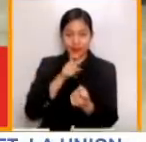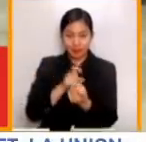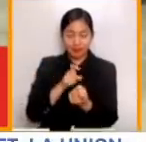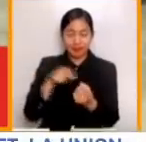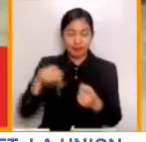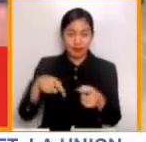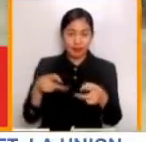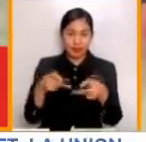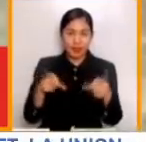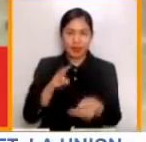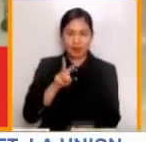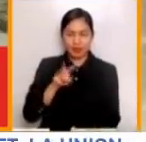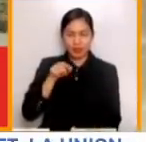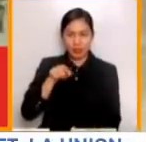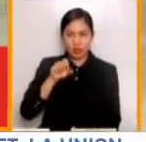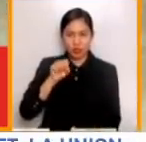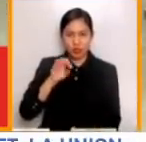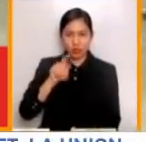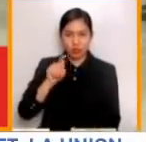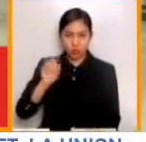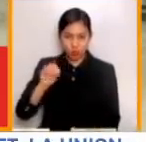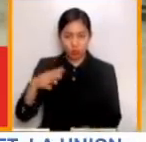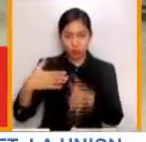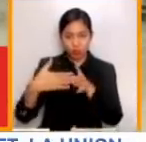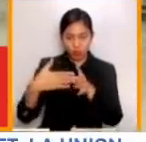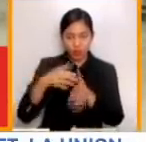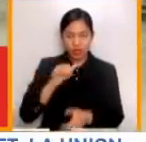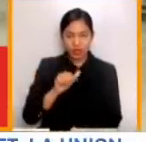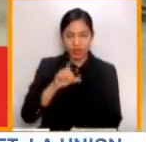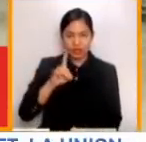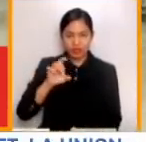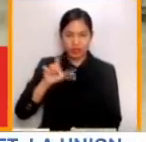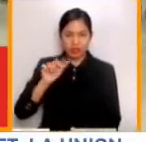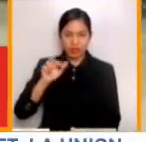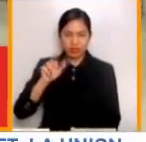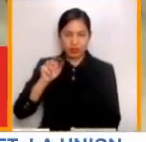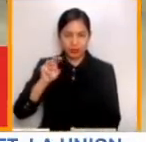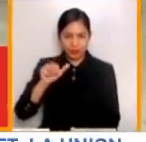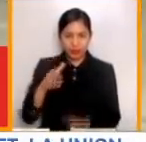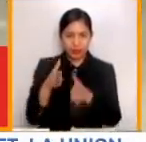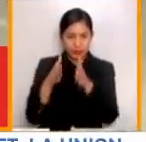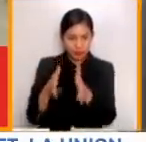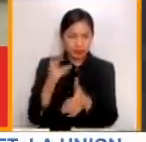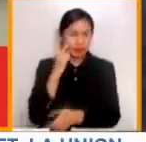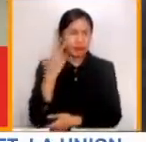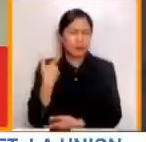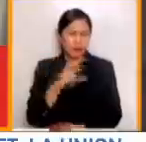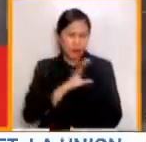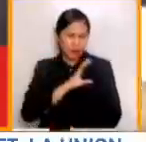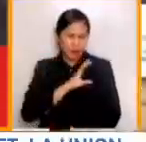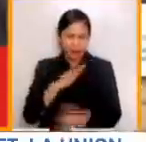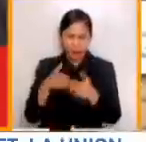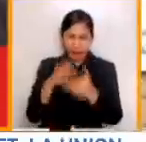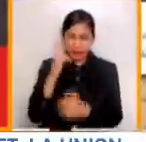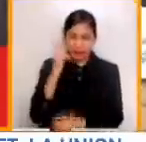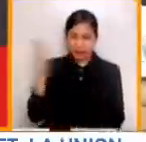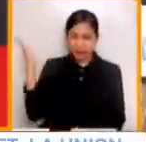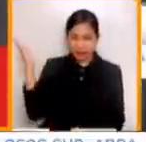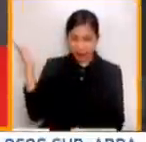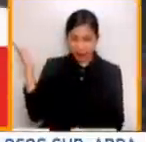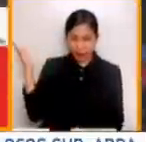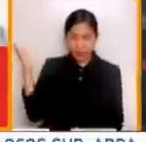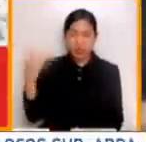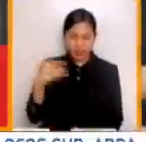A. De La Rama Street, ay may makikita na tayo mga pulis dito. Ito po yung ilang metro lamang yung layo mula doon sa venue ng